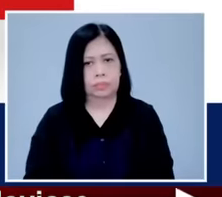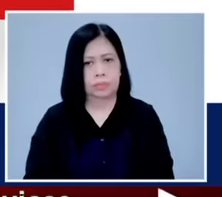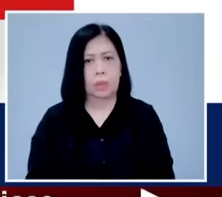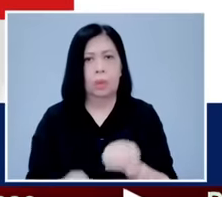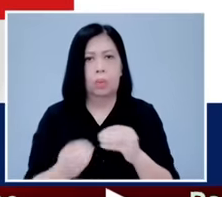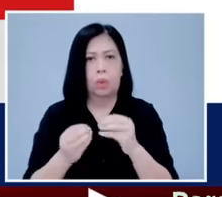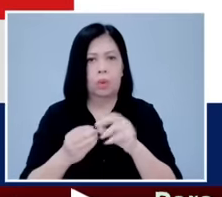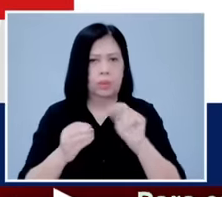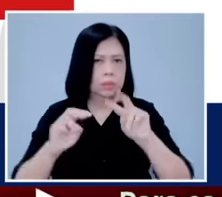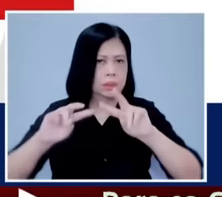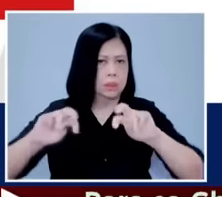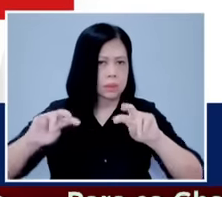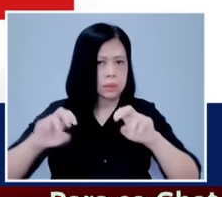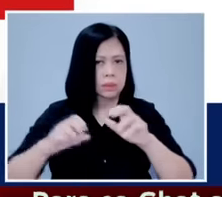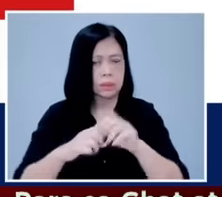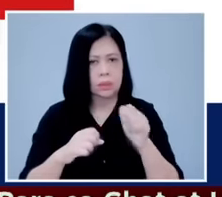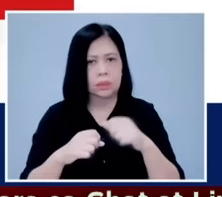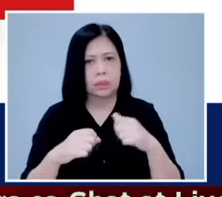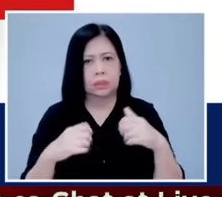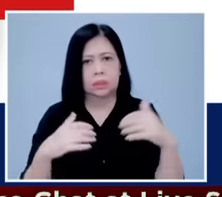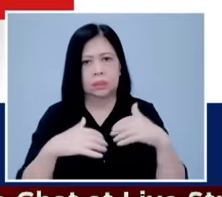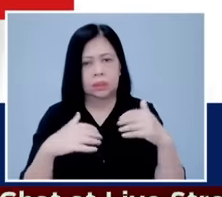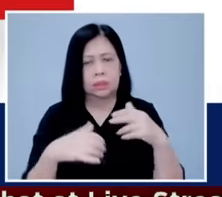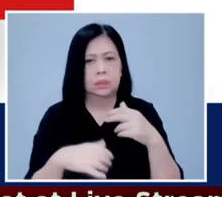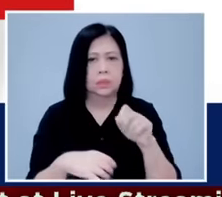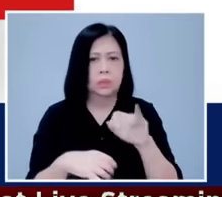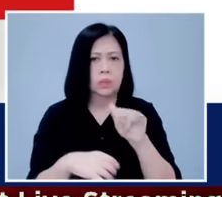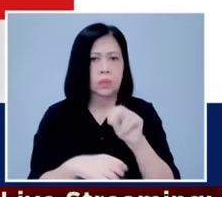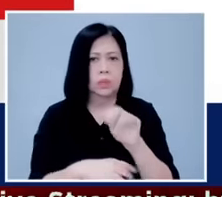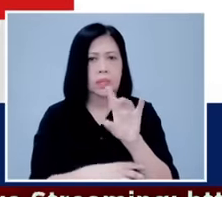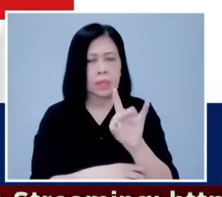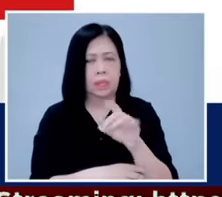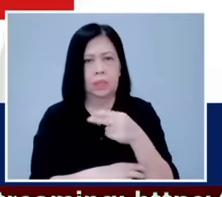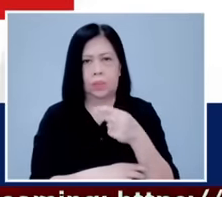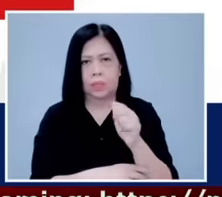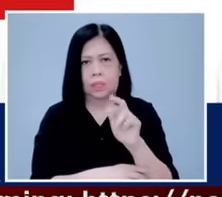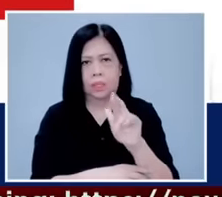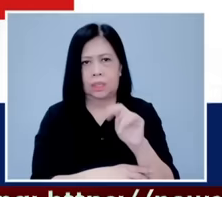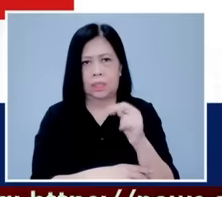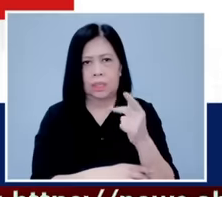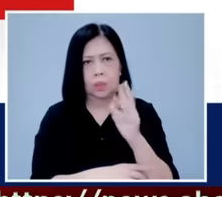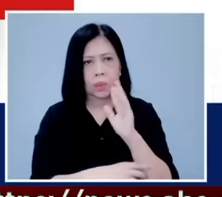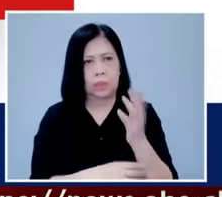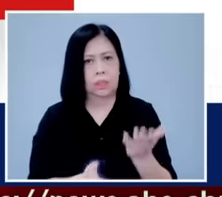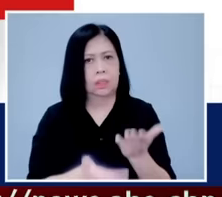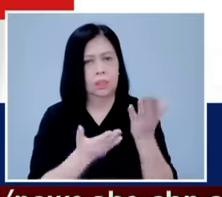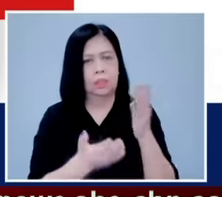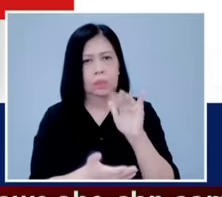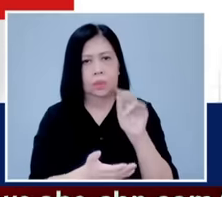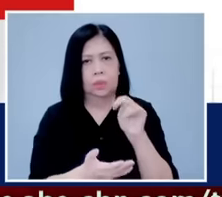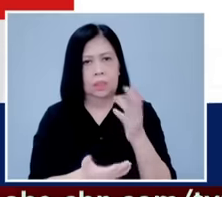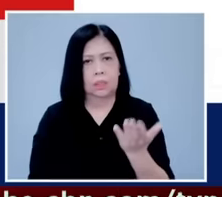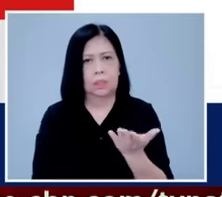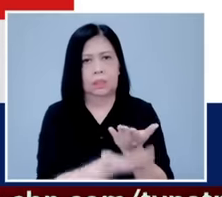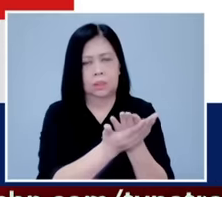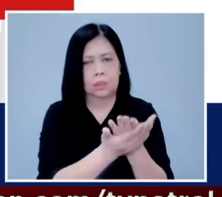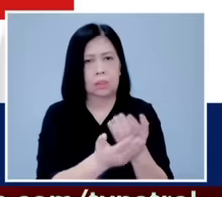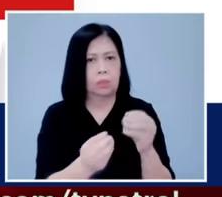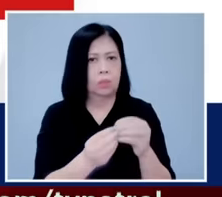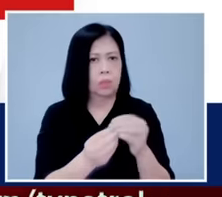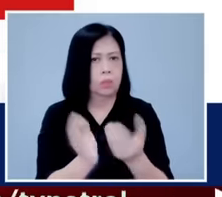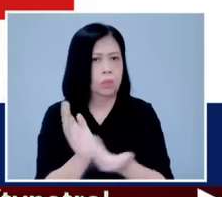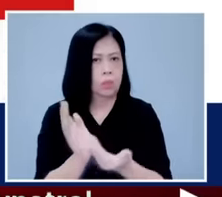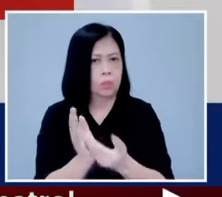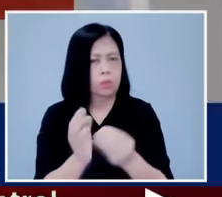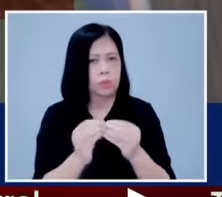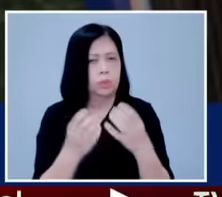investigation. Nagkaroon po kami ng hearing on January 8 na nakalagay roon. Magsasubmit kami ng mga karagdagang ebidensya para palakasin